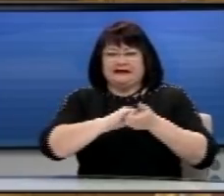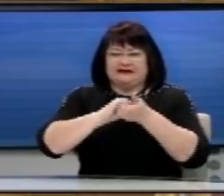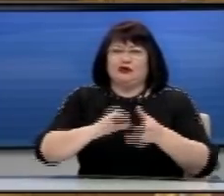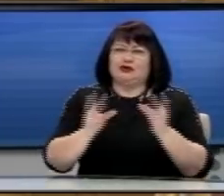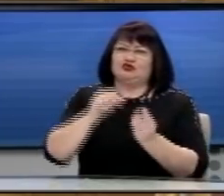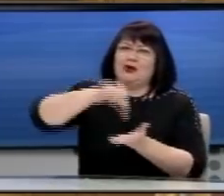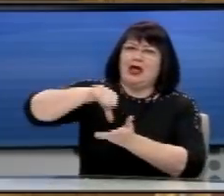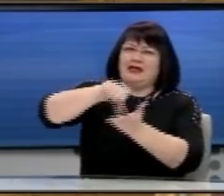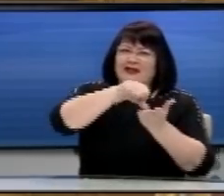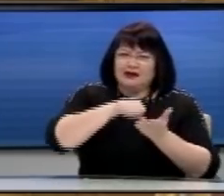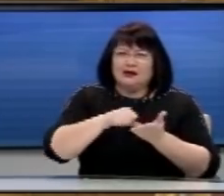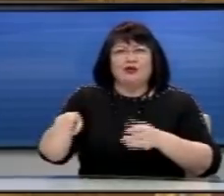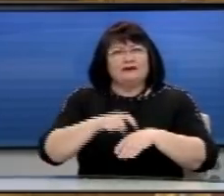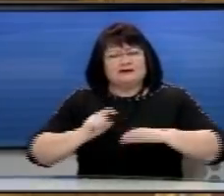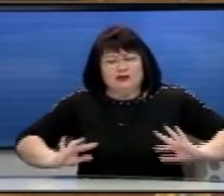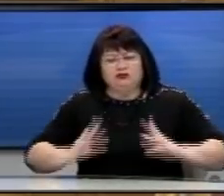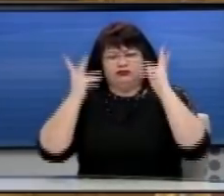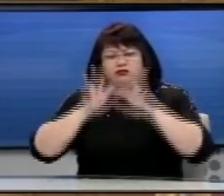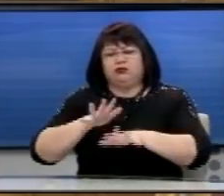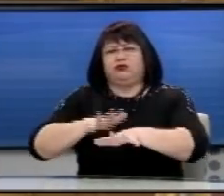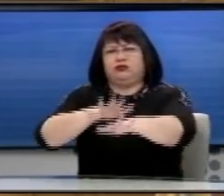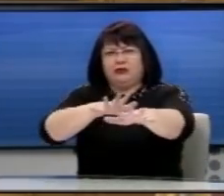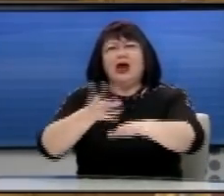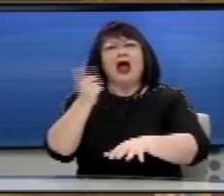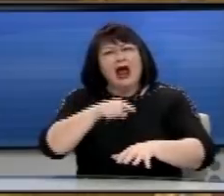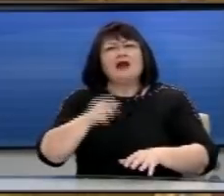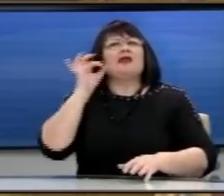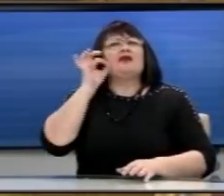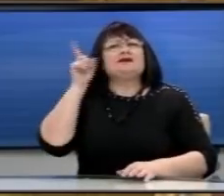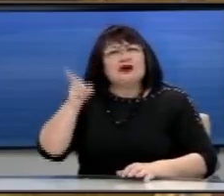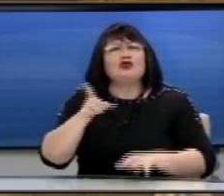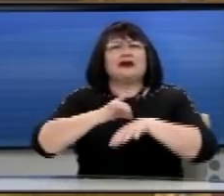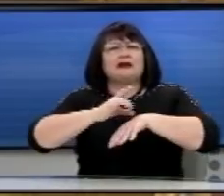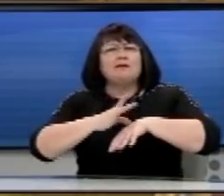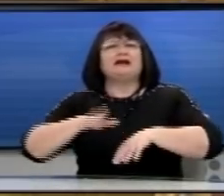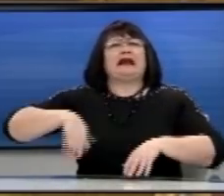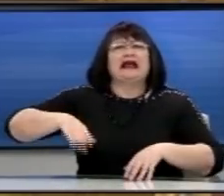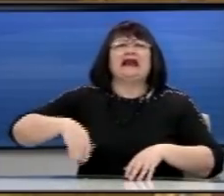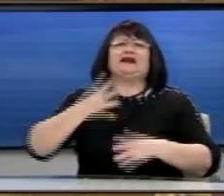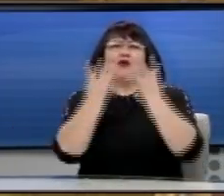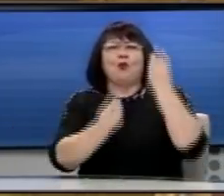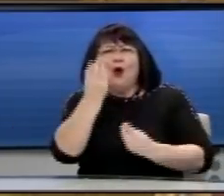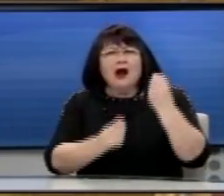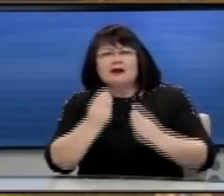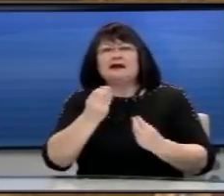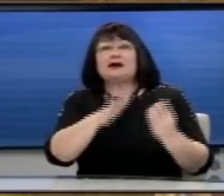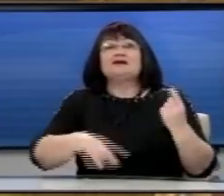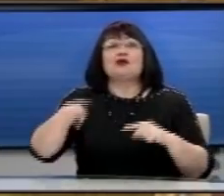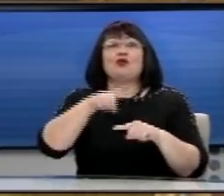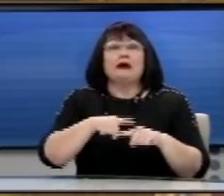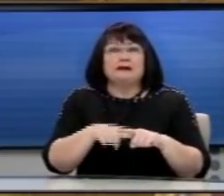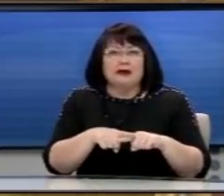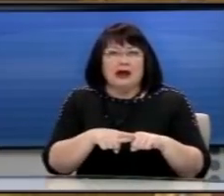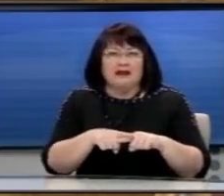Αθήνας που κινητοποιούνται και των δεκάδων άλλων στη Θεσσαλονίκη, στην Πάτρα, στην Κρήτη, στα Γιάννενα, σε όλη την